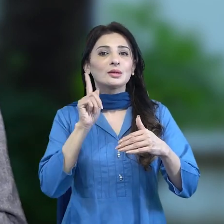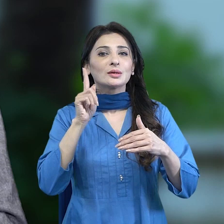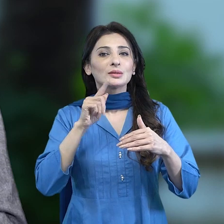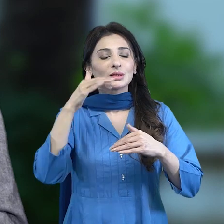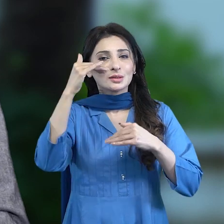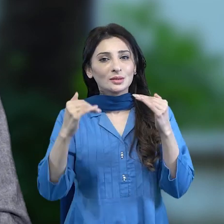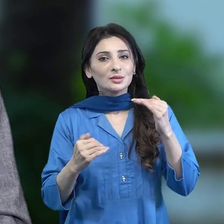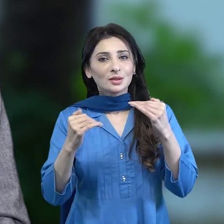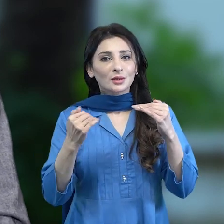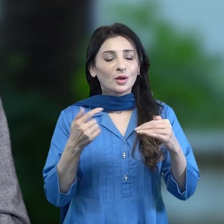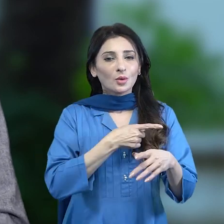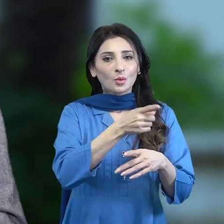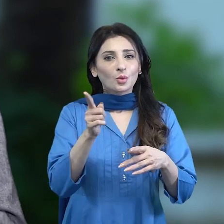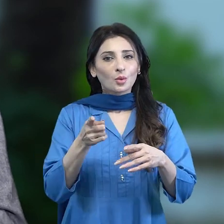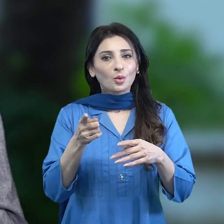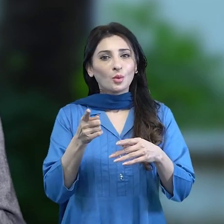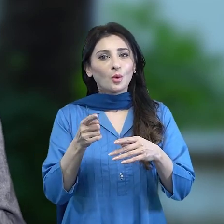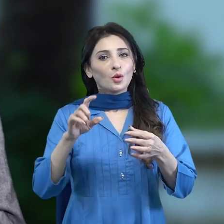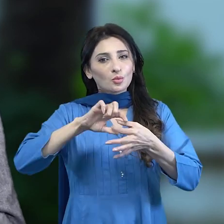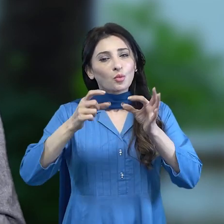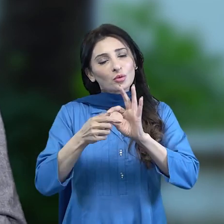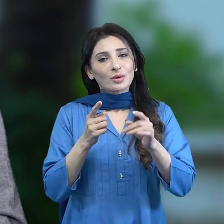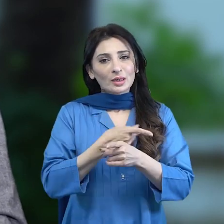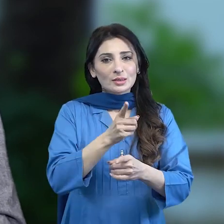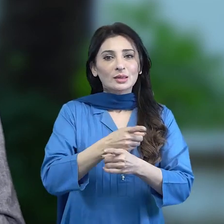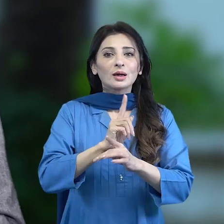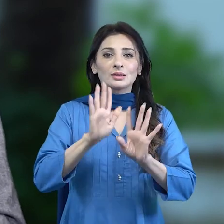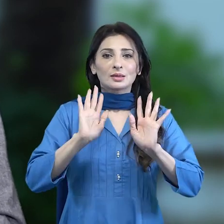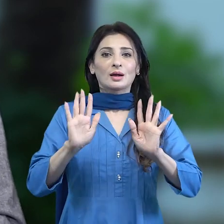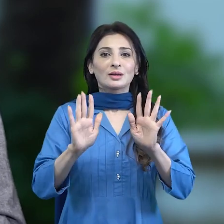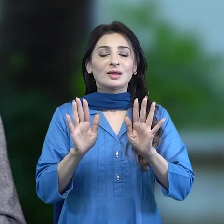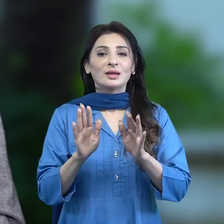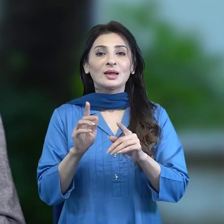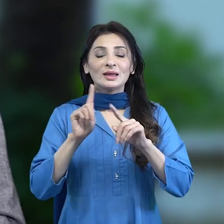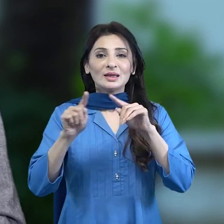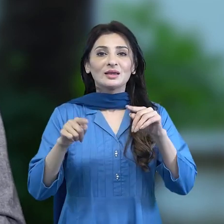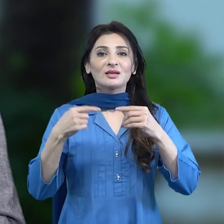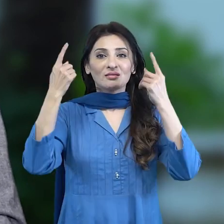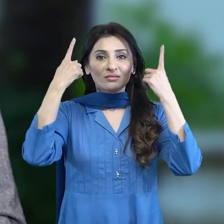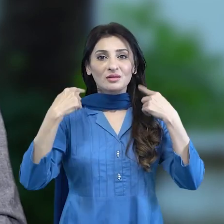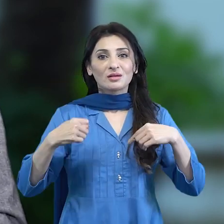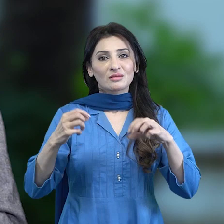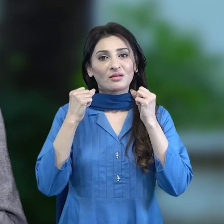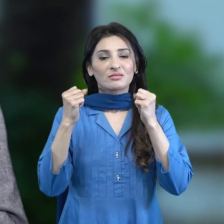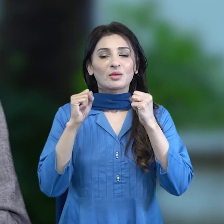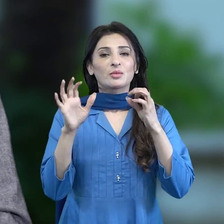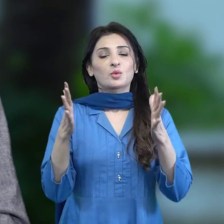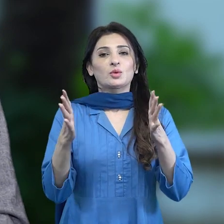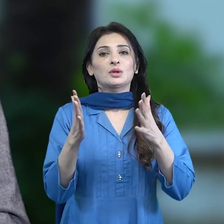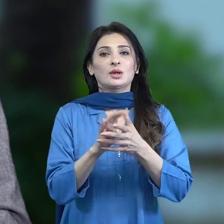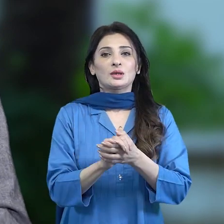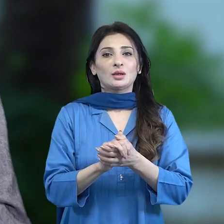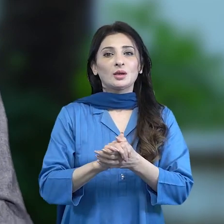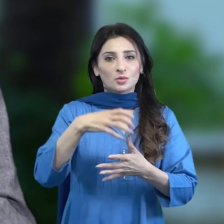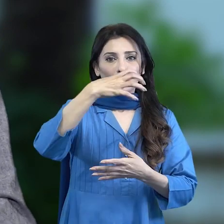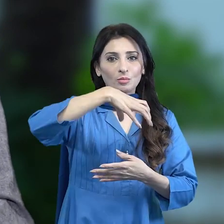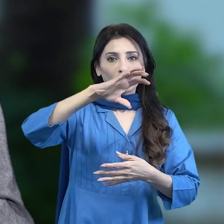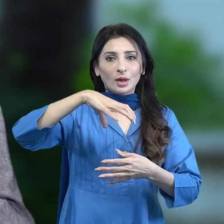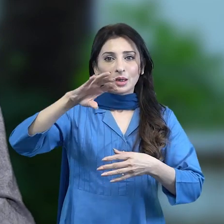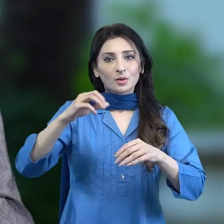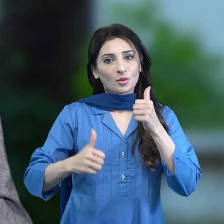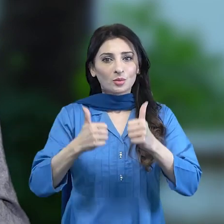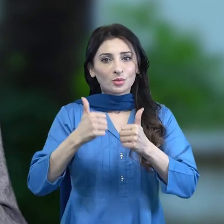भी इसी तरह ही चल रही हैं। उनके ऊपर फ़िज़िकल फ़िटनेस पे कोई काम नहीं है, उनके स्किल वर्क पे काम होता है, जिसकी वजह से हम लोग जब बाहर जाते हैं